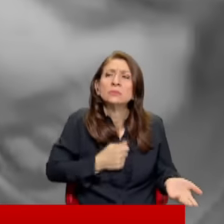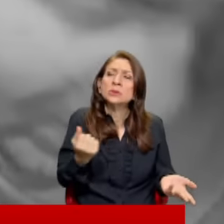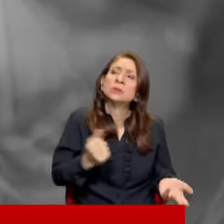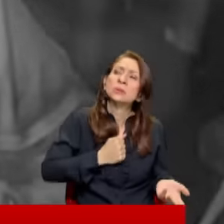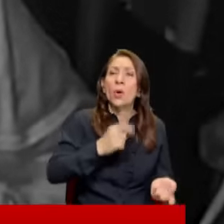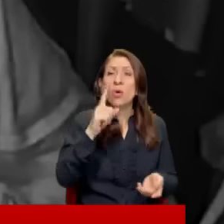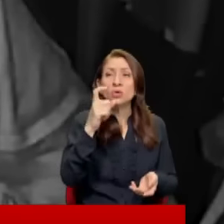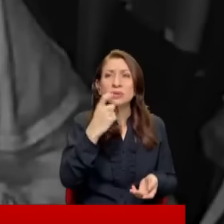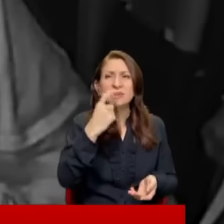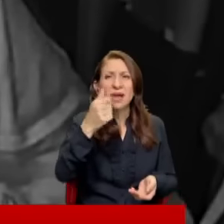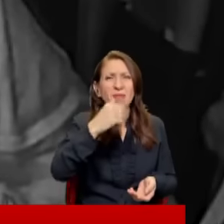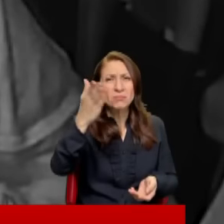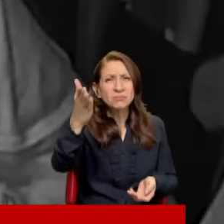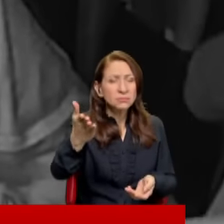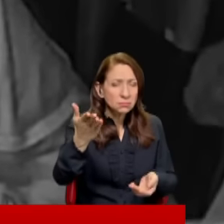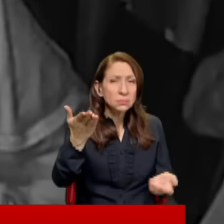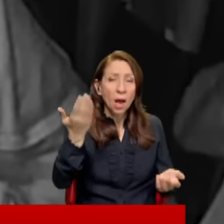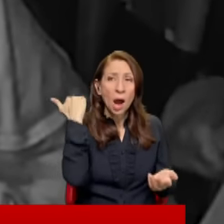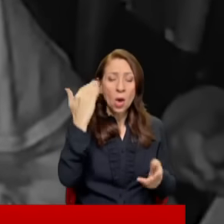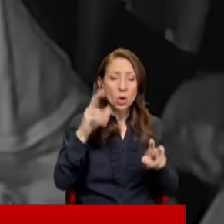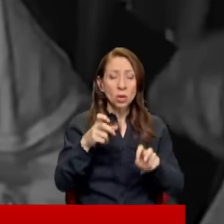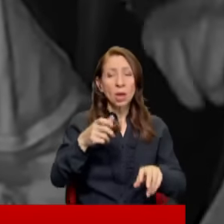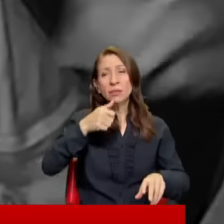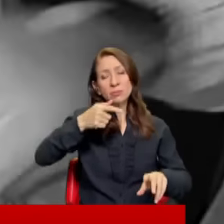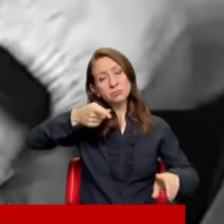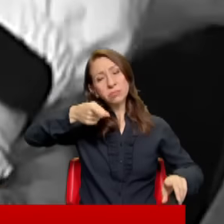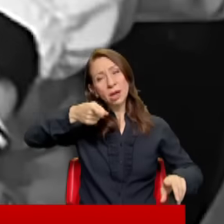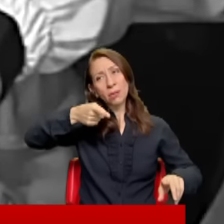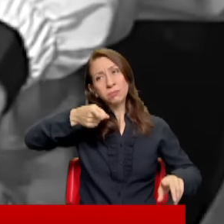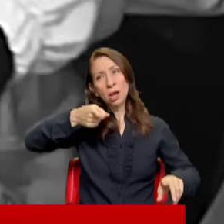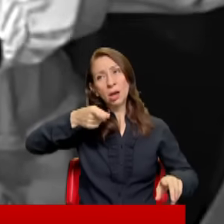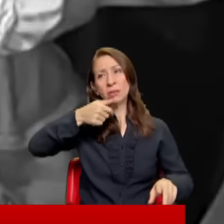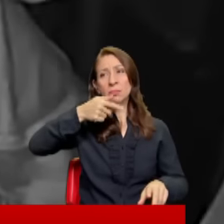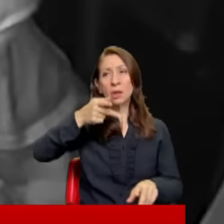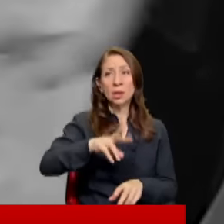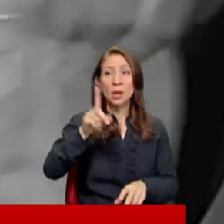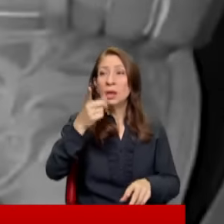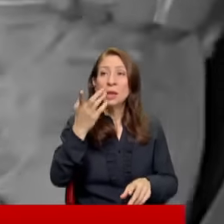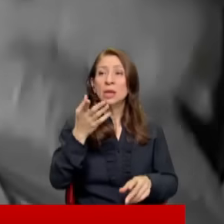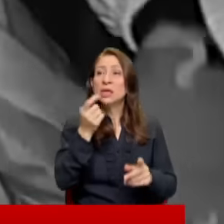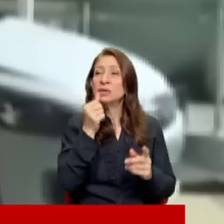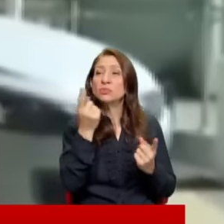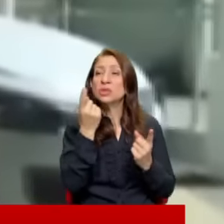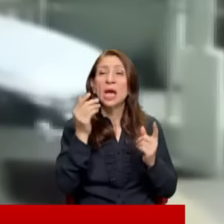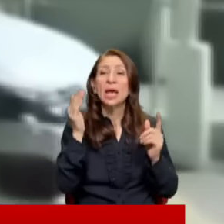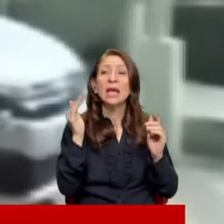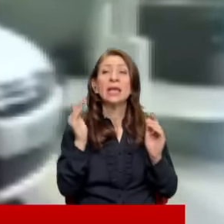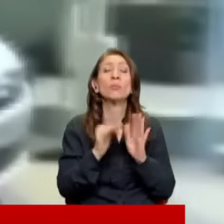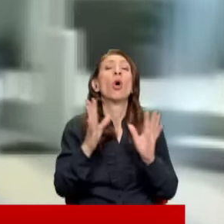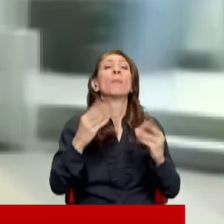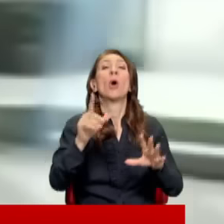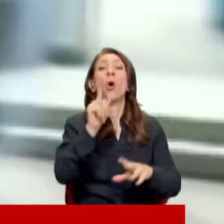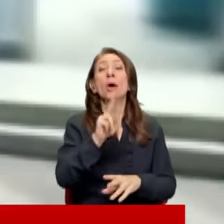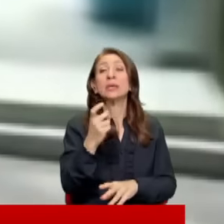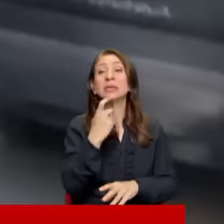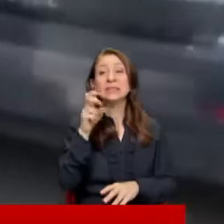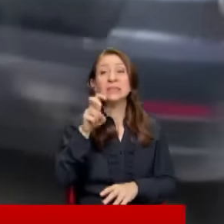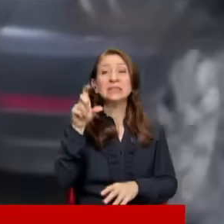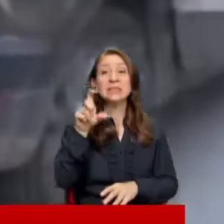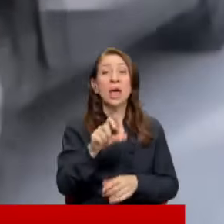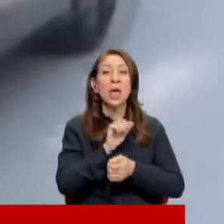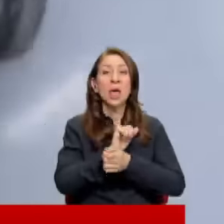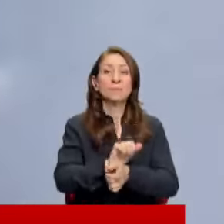19 yaşındaki saldırgan arka koltuktan ergee Ateş açmıştı saldırgan hiçbir indirim uygulanmadan 17 yıl 8